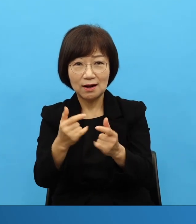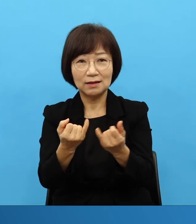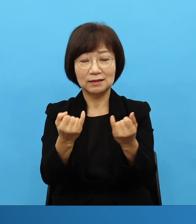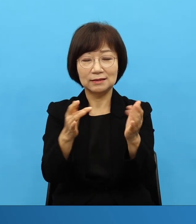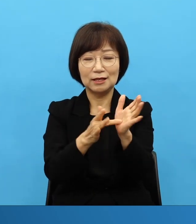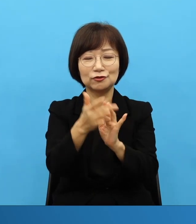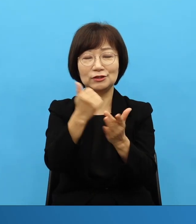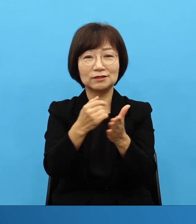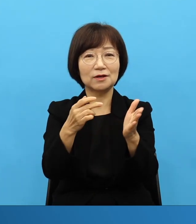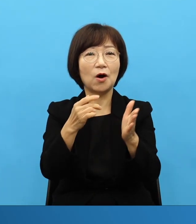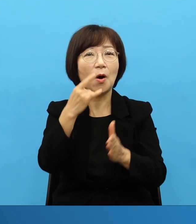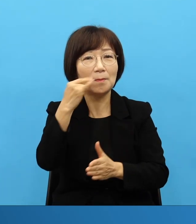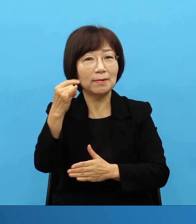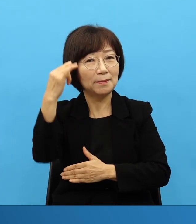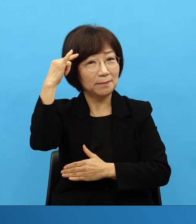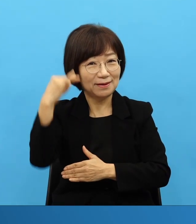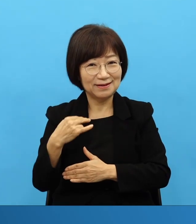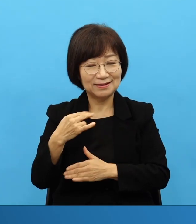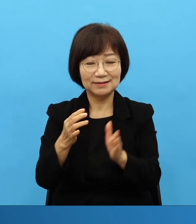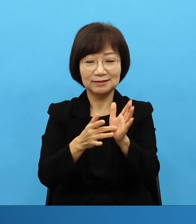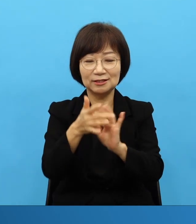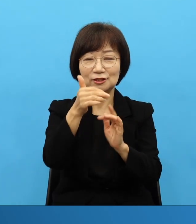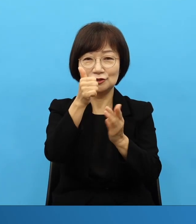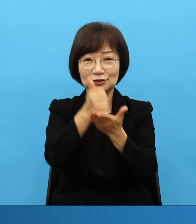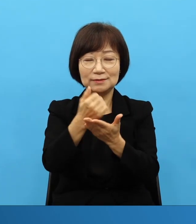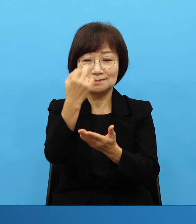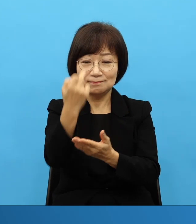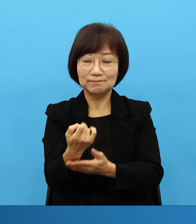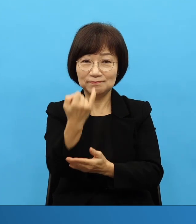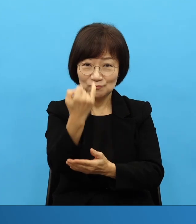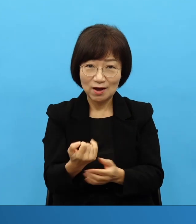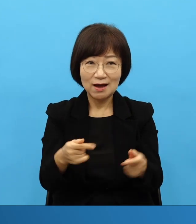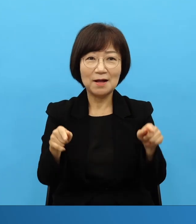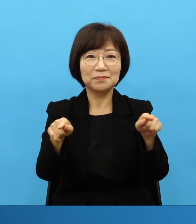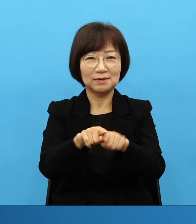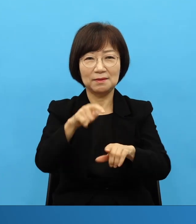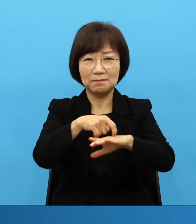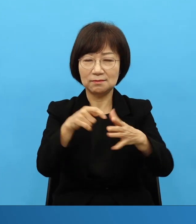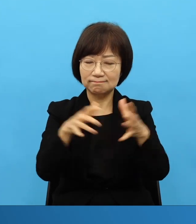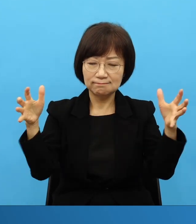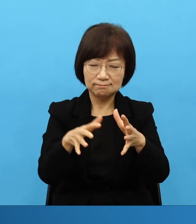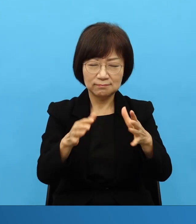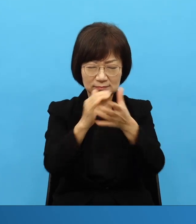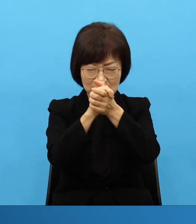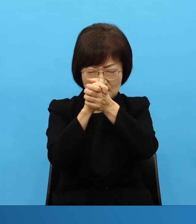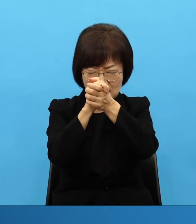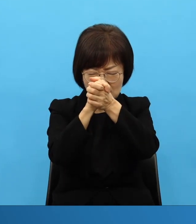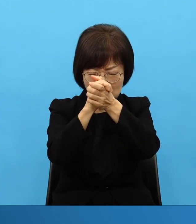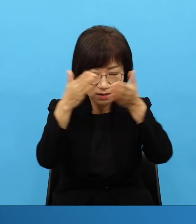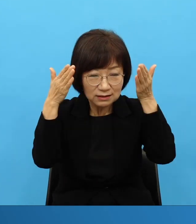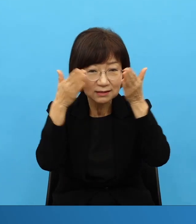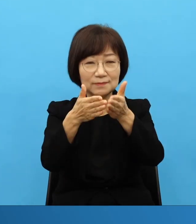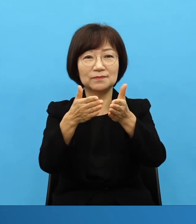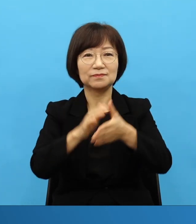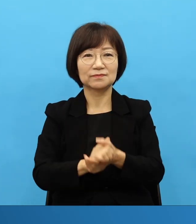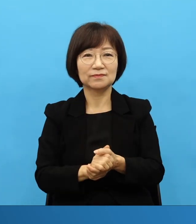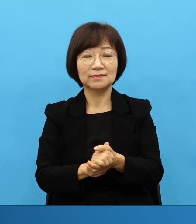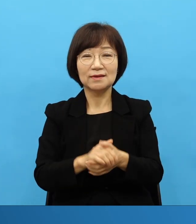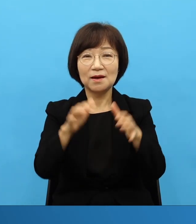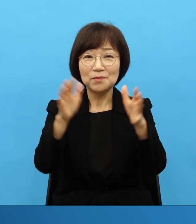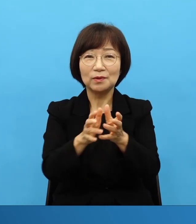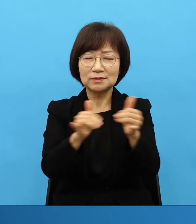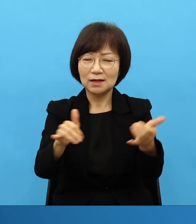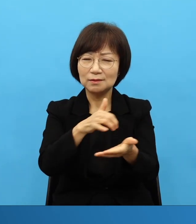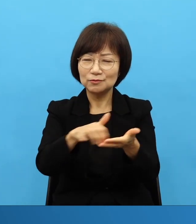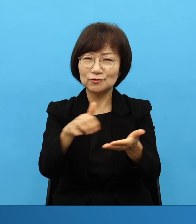여자들과 예수의 어머니 마리아와 예수의 아우들과 더불어 마음을 같이하여 오로지 기도에 힘쓰더라. 모인